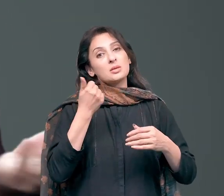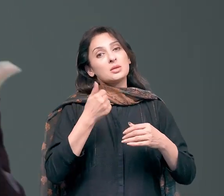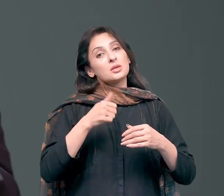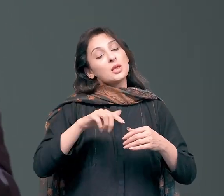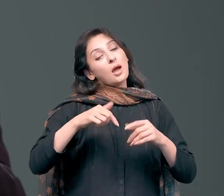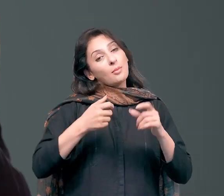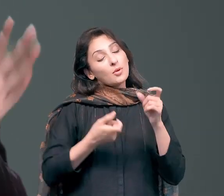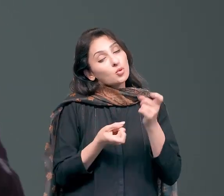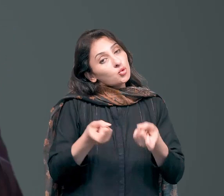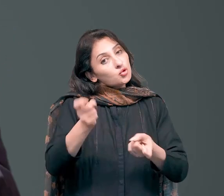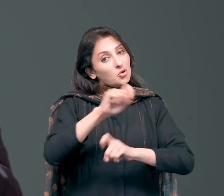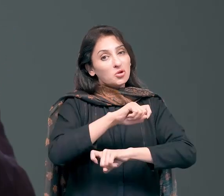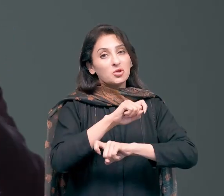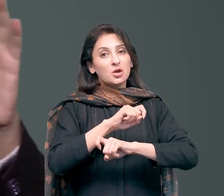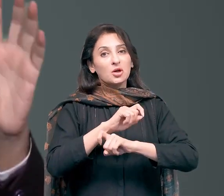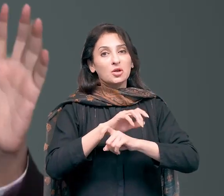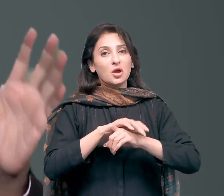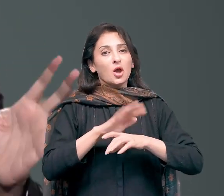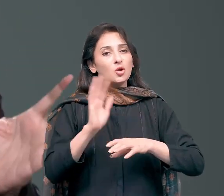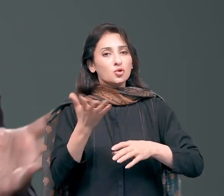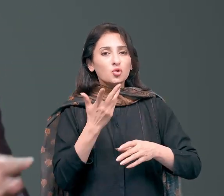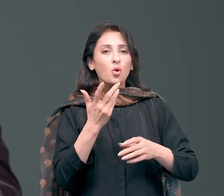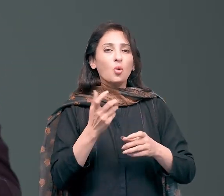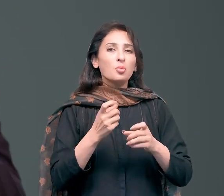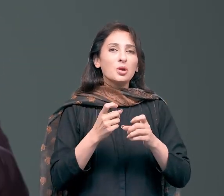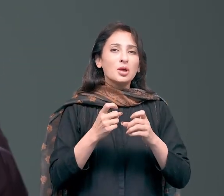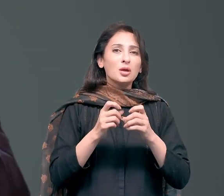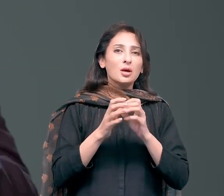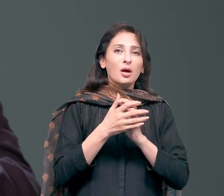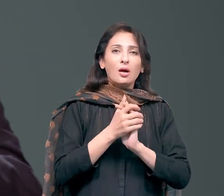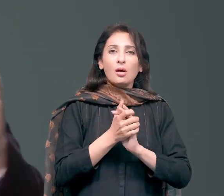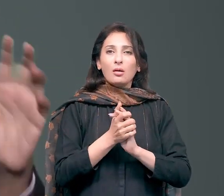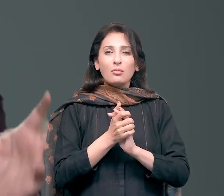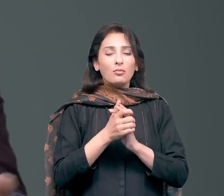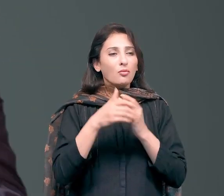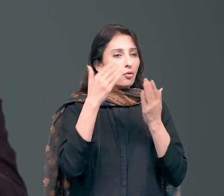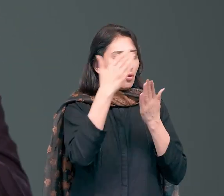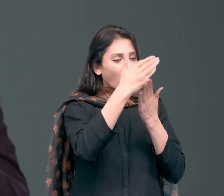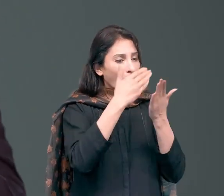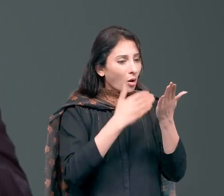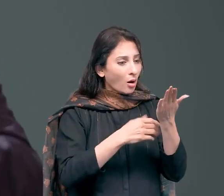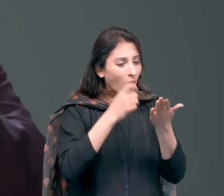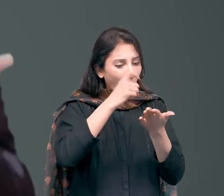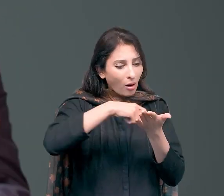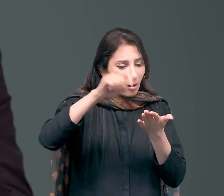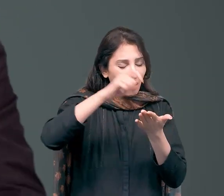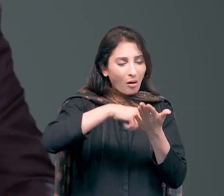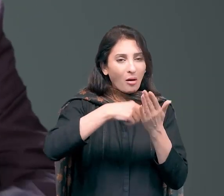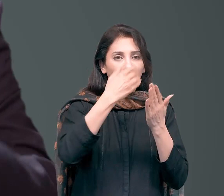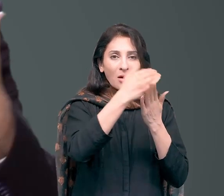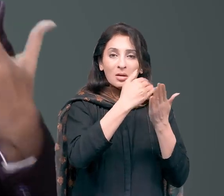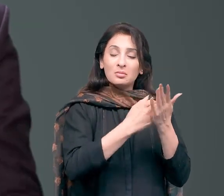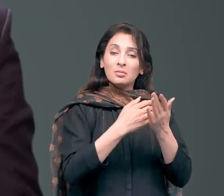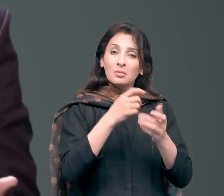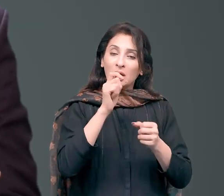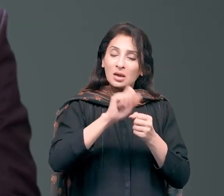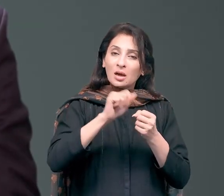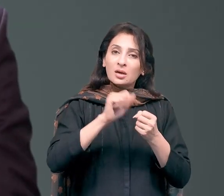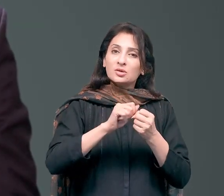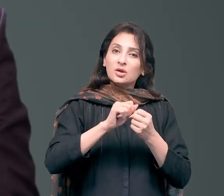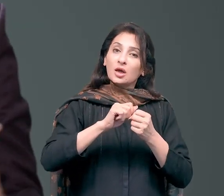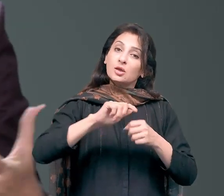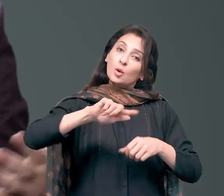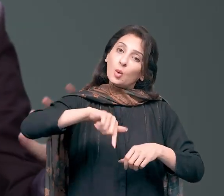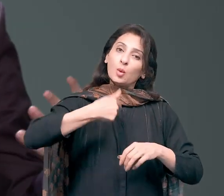ہیں، کلازز ہیں، اس کو چینج کر دے، اور یہ جو لیجسلیٹو اسمبلی ہوگی، کانسٹیچوئنٹ اسمبلی ہوگی، جو آئین بنانے جائے گی اپنی مرضی سے بنائیں